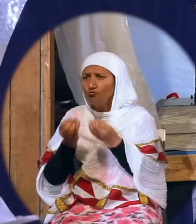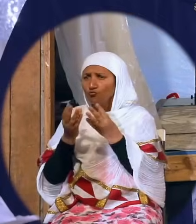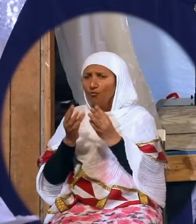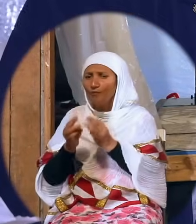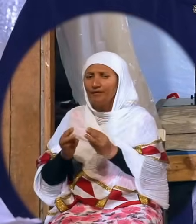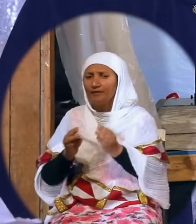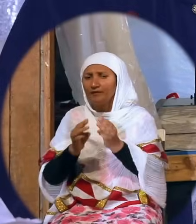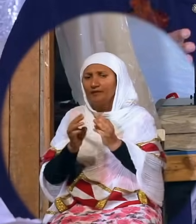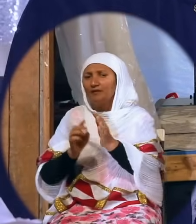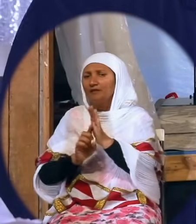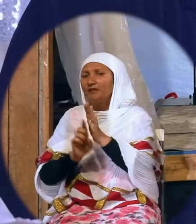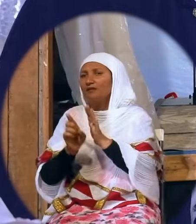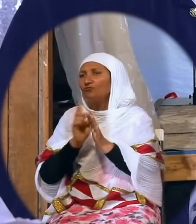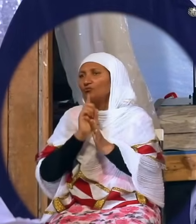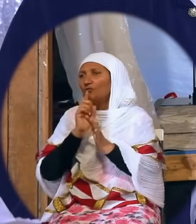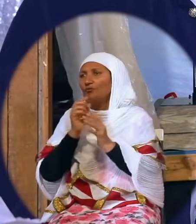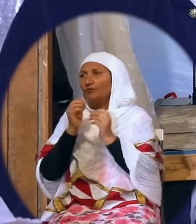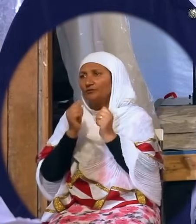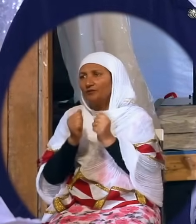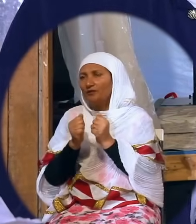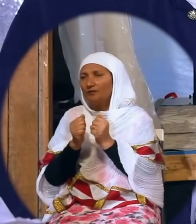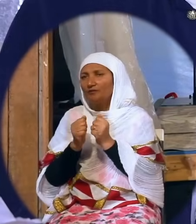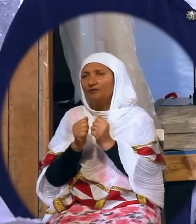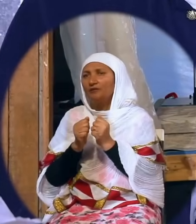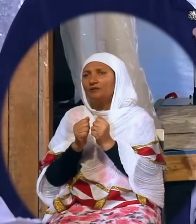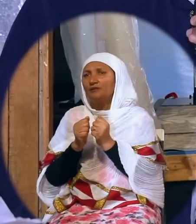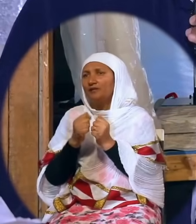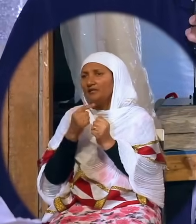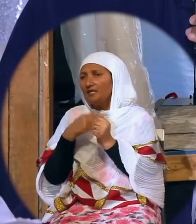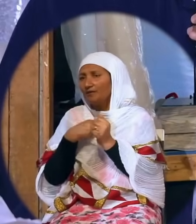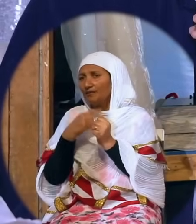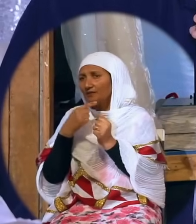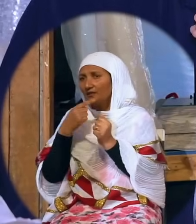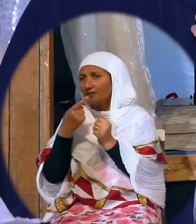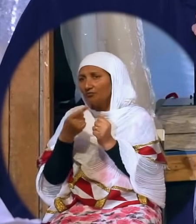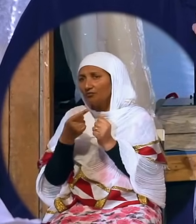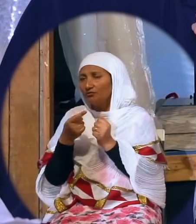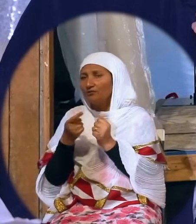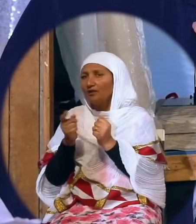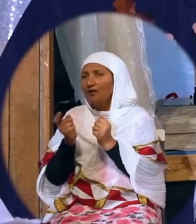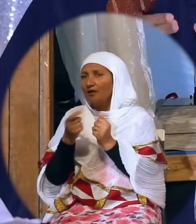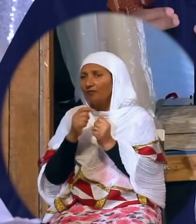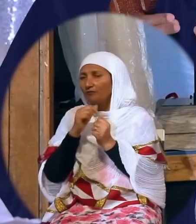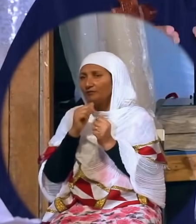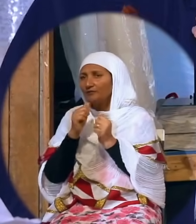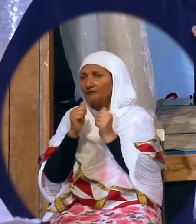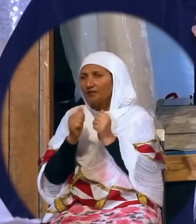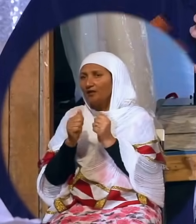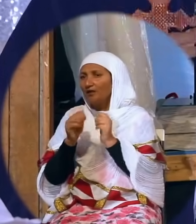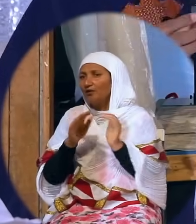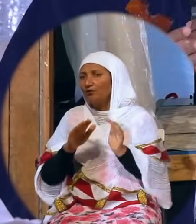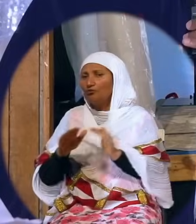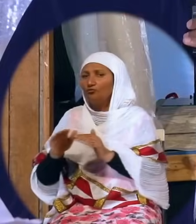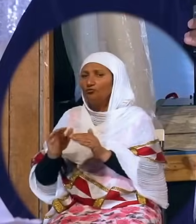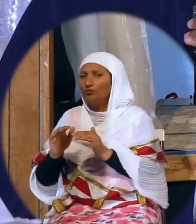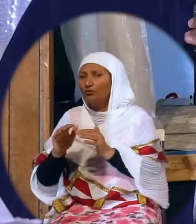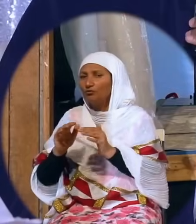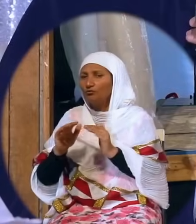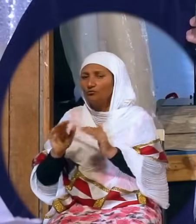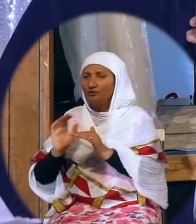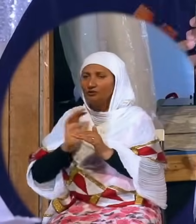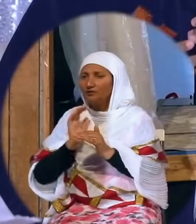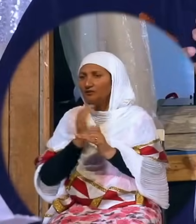ሊገለጹ የሚችሉት አሁንኛ ወይም እኔ በመድረክ በተናገርኩት መልኩ ብቻ ላይሆን ይችላል ስለዚህ ለልጆቻችን እንዳለን